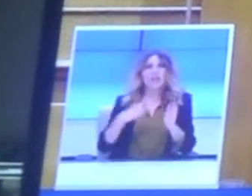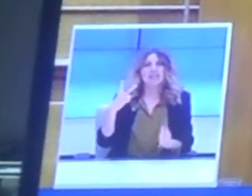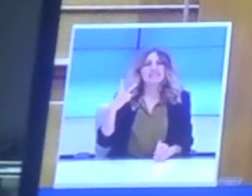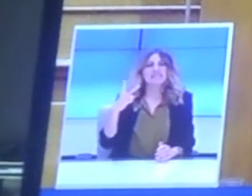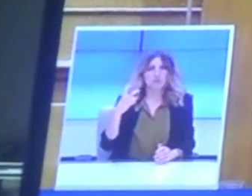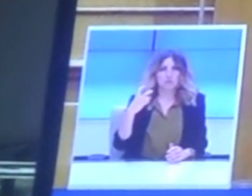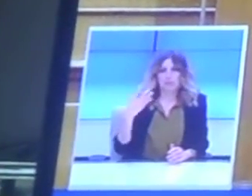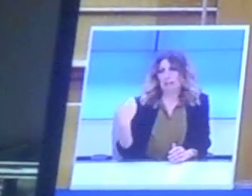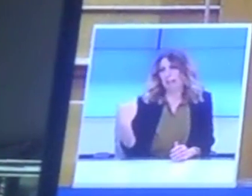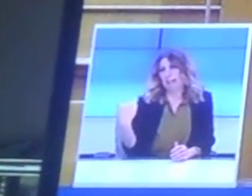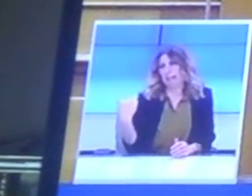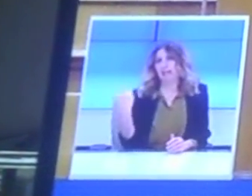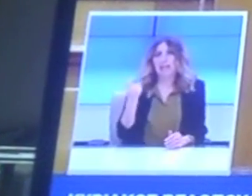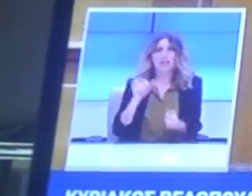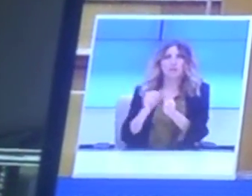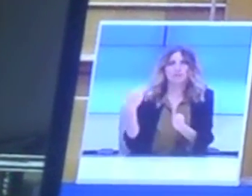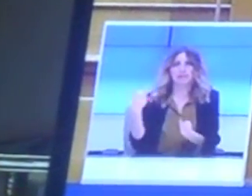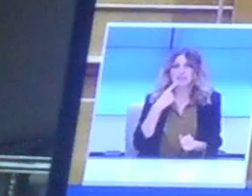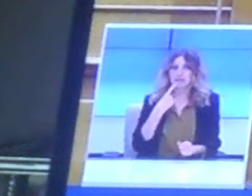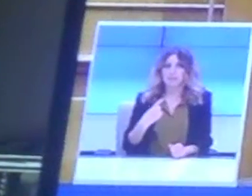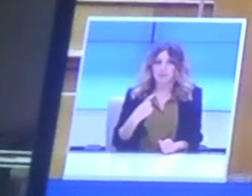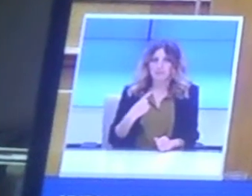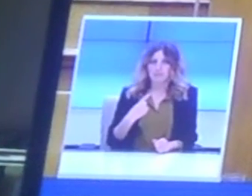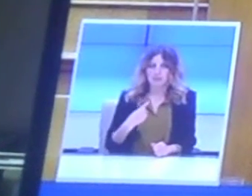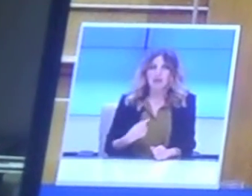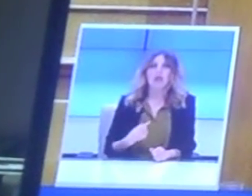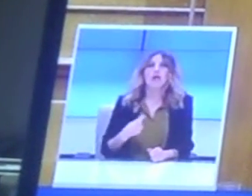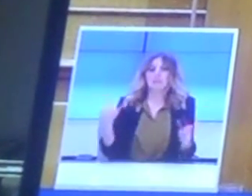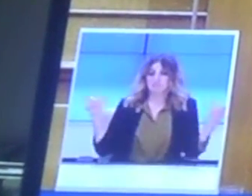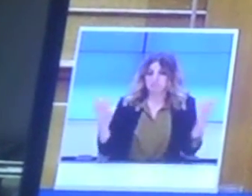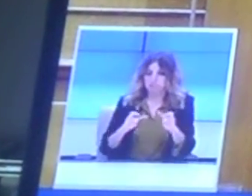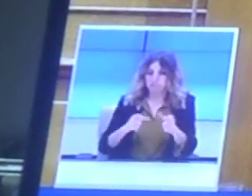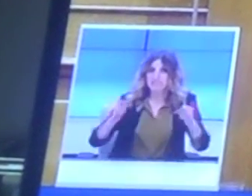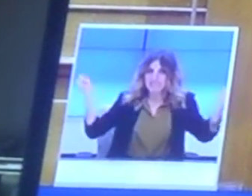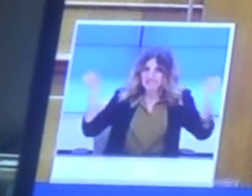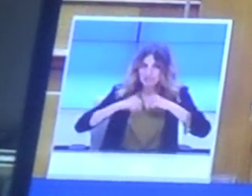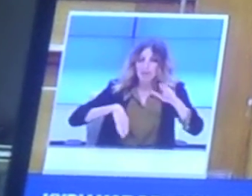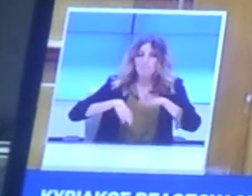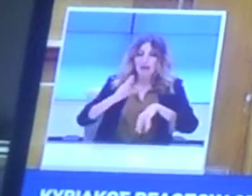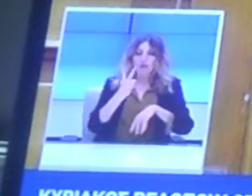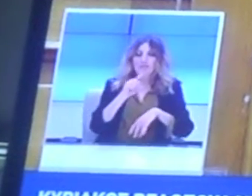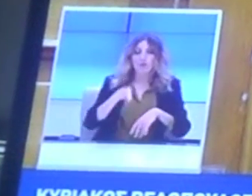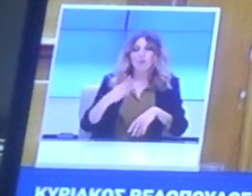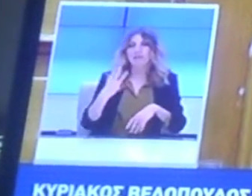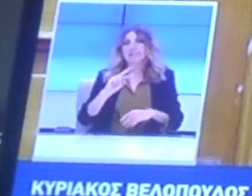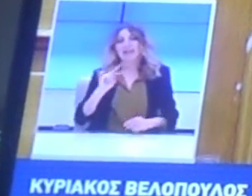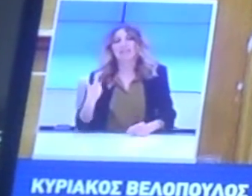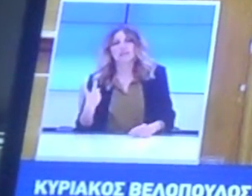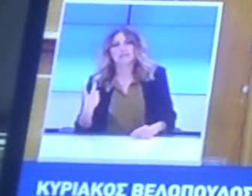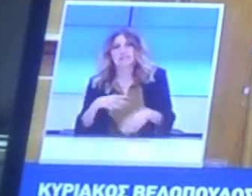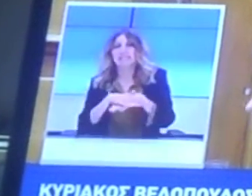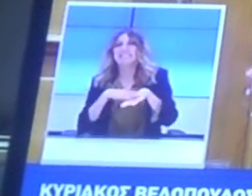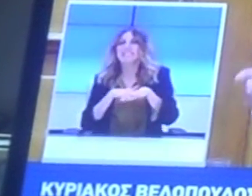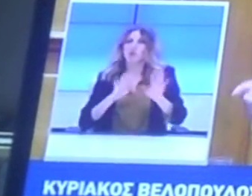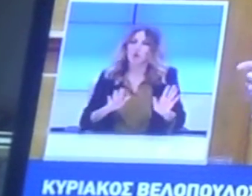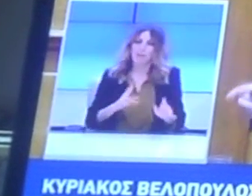λίγους μήνες. Πάνω από 2,3 δις το κόστος του lockdown. Άλλο 2,3 δις και άλλο